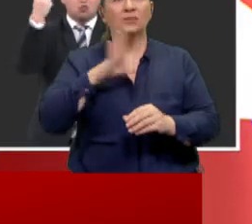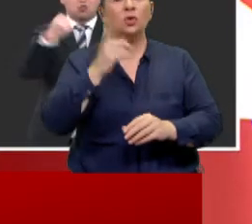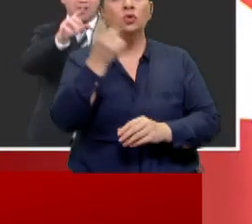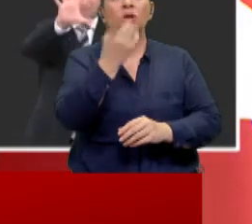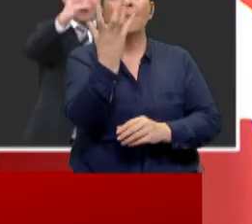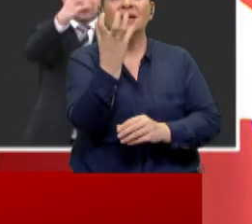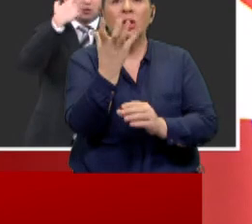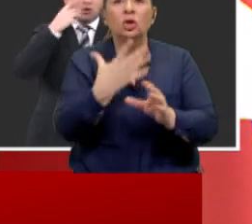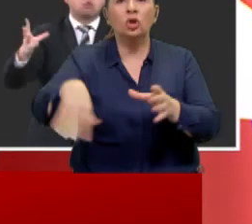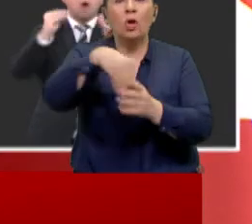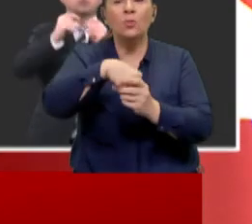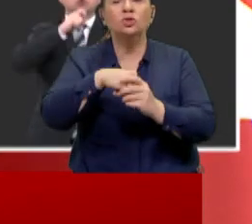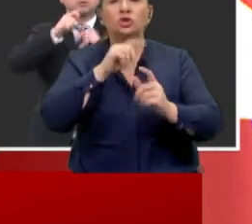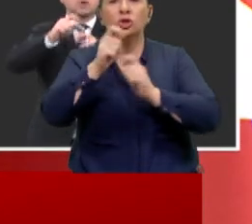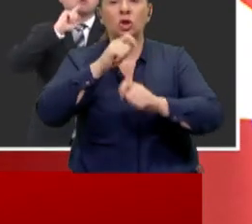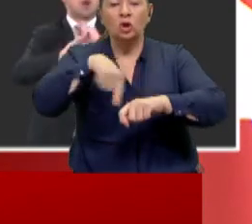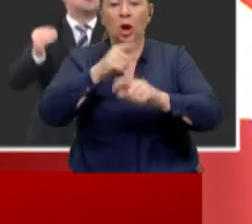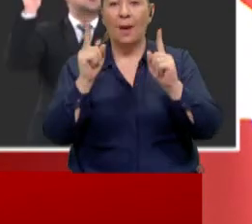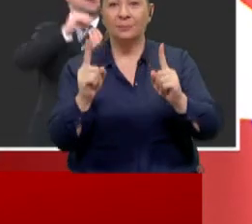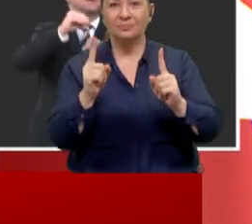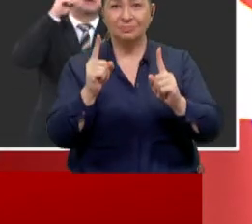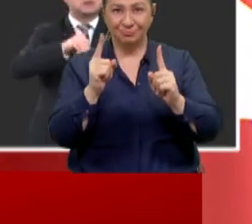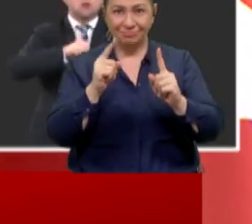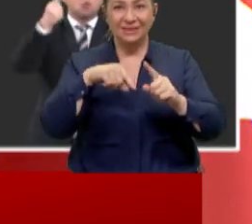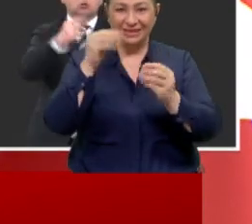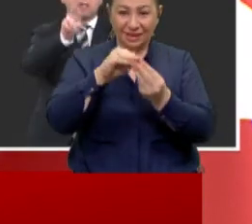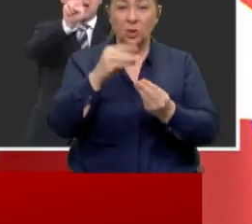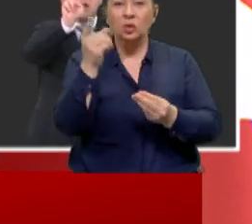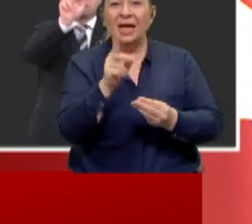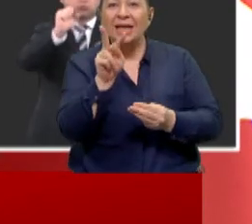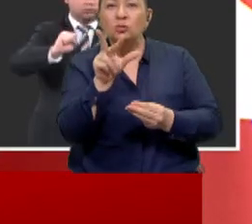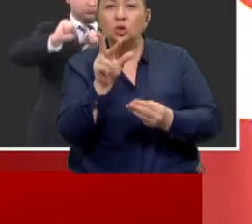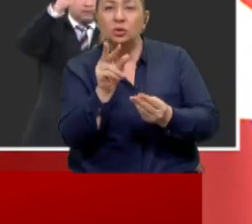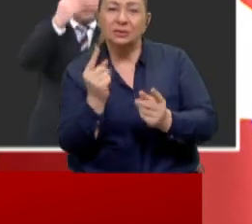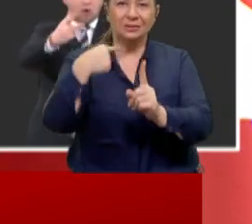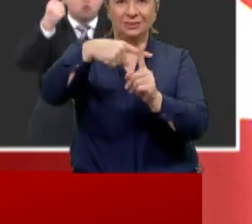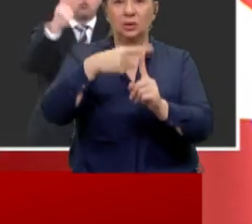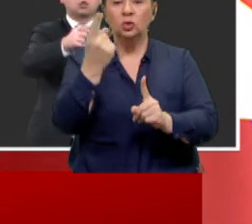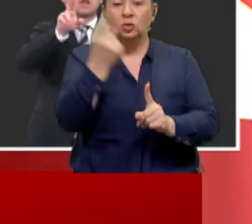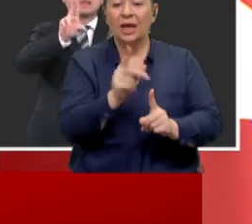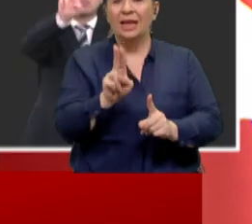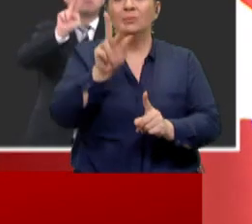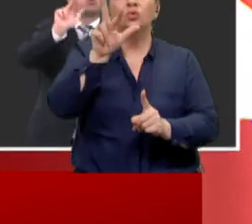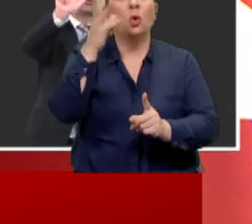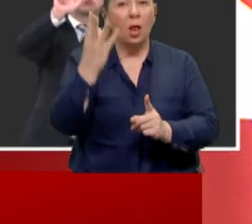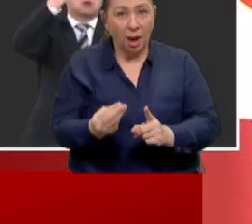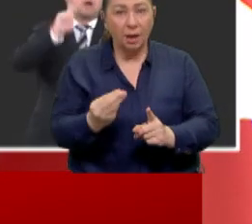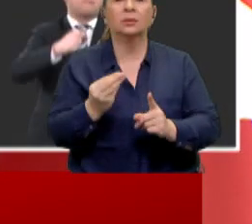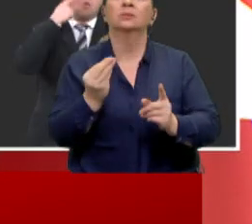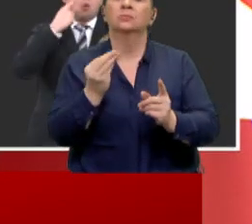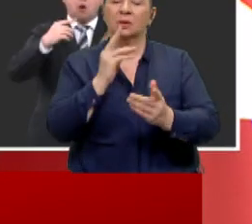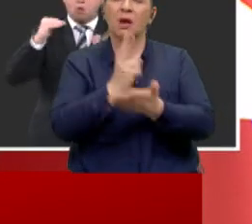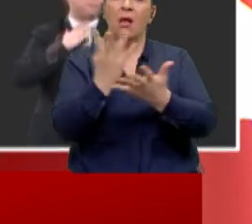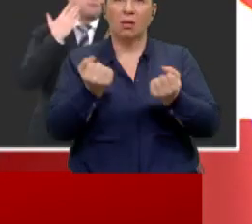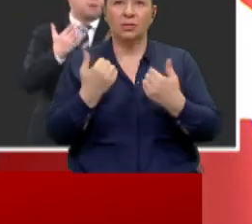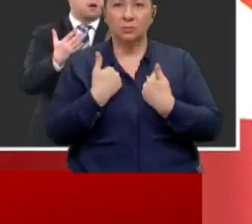%5'lik toplu sözleşme dönem zammını %2,5 artışla %7,5 olarak uygulama